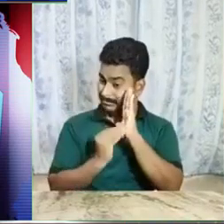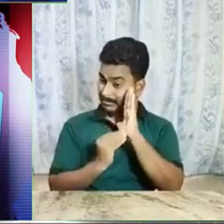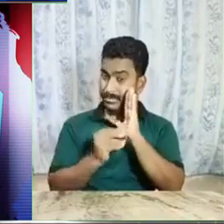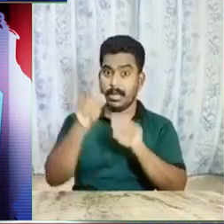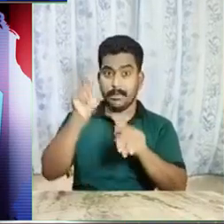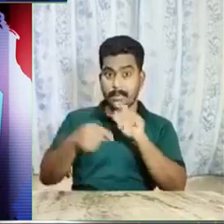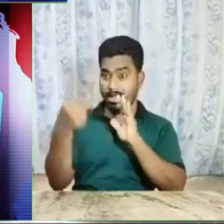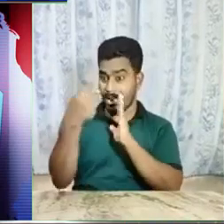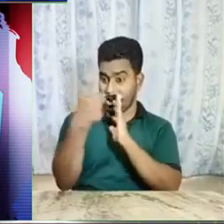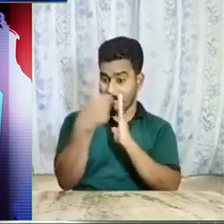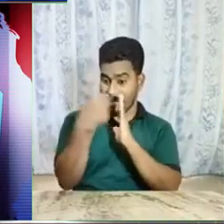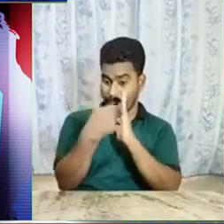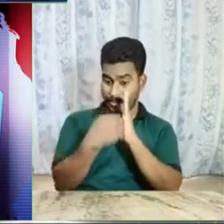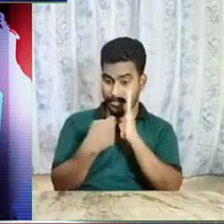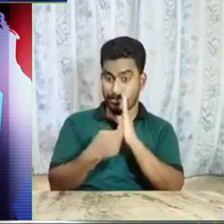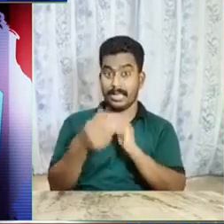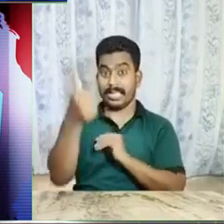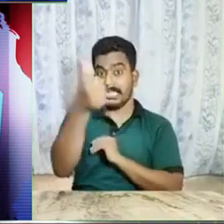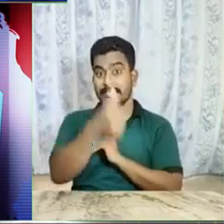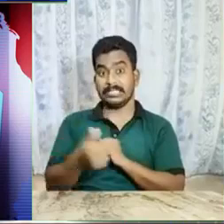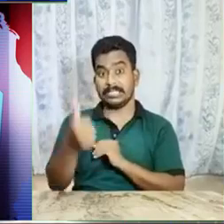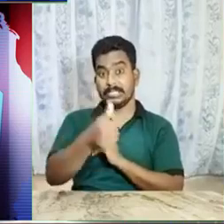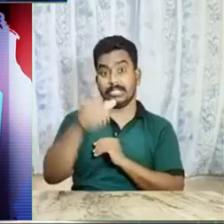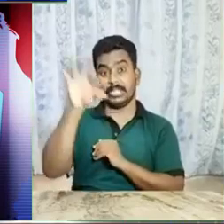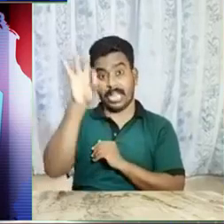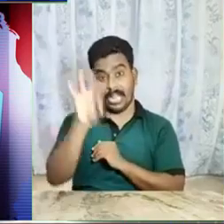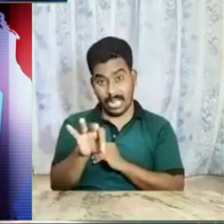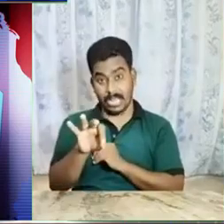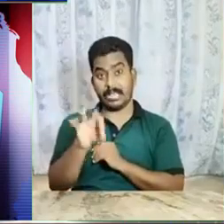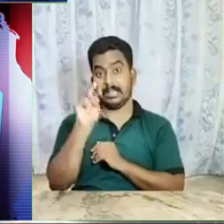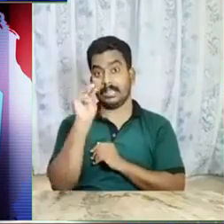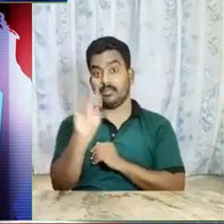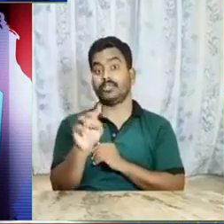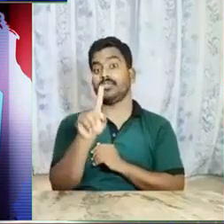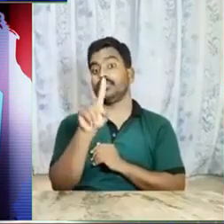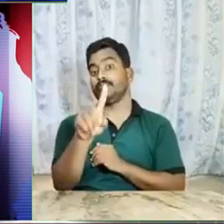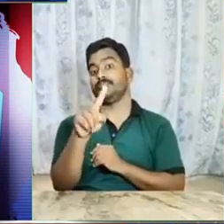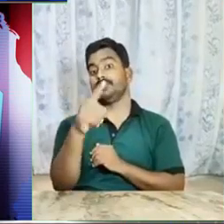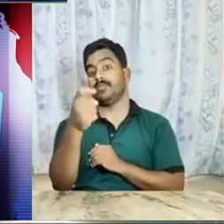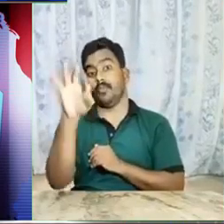വരുത്തുന്നത് ശരിയല്ല, അത് അനുവദിക്കാനുമാവില്ല.